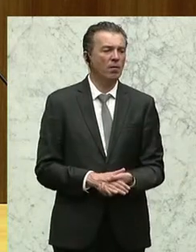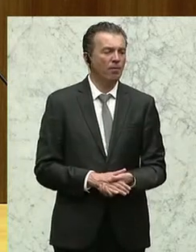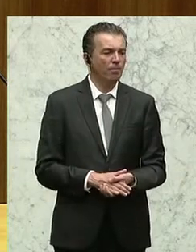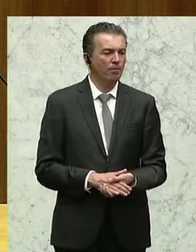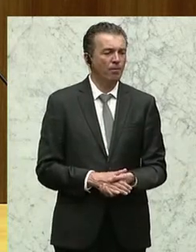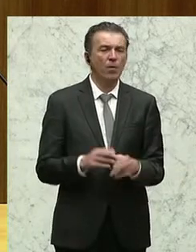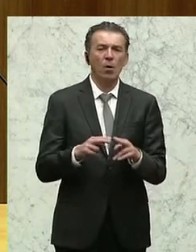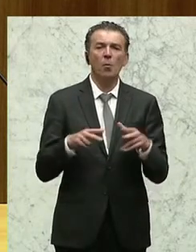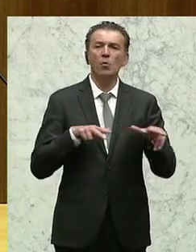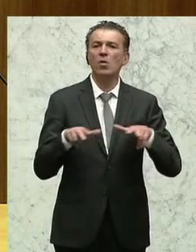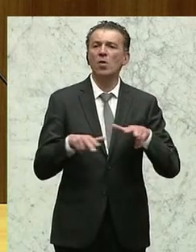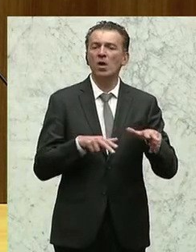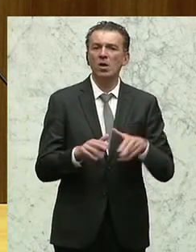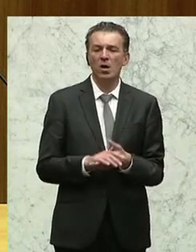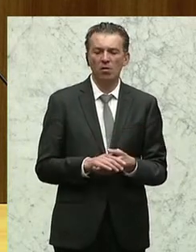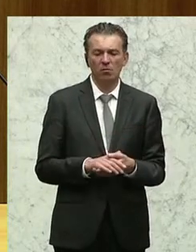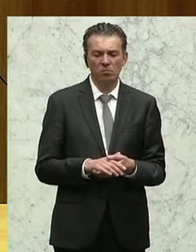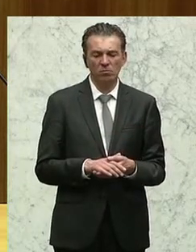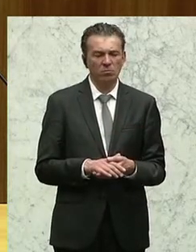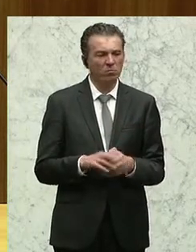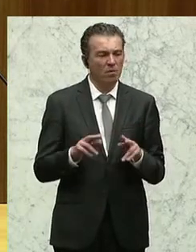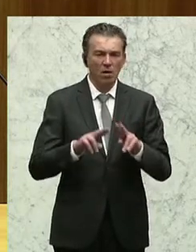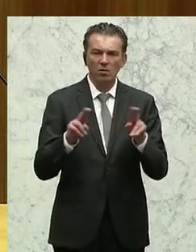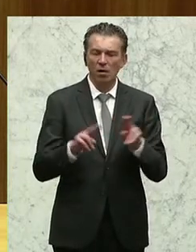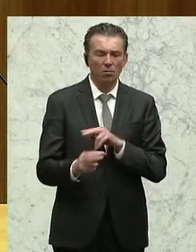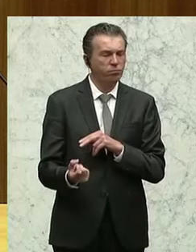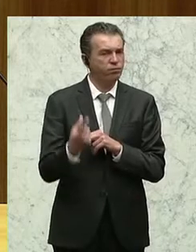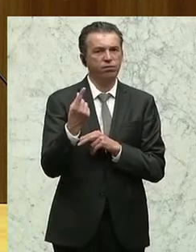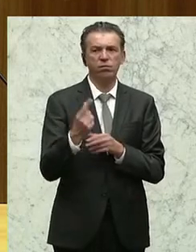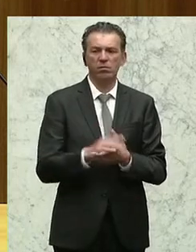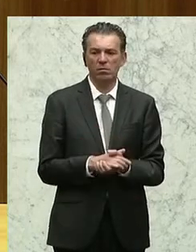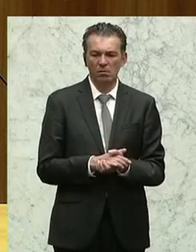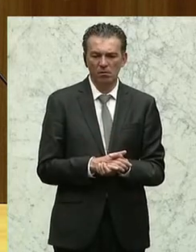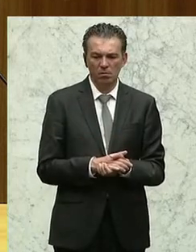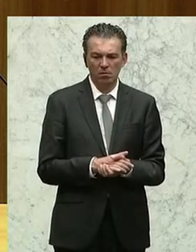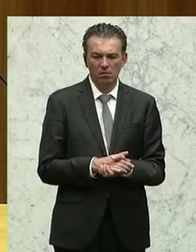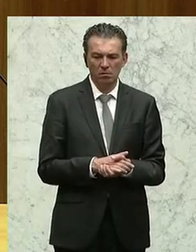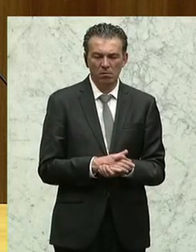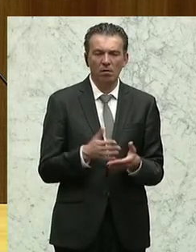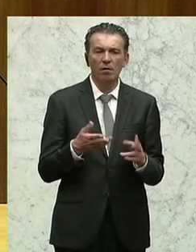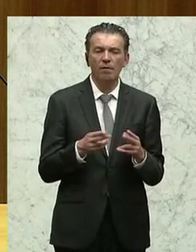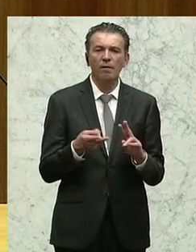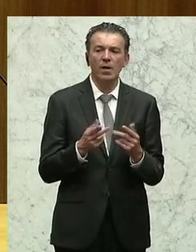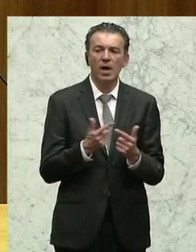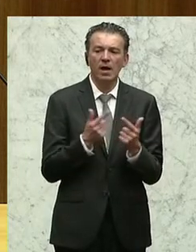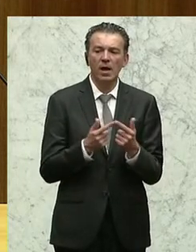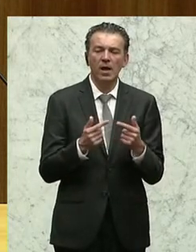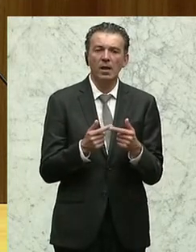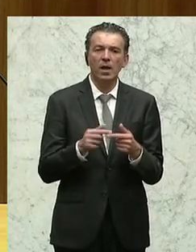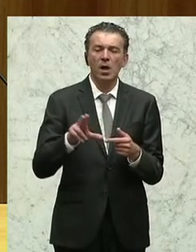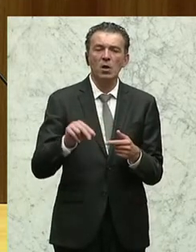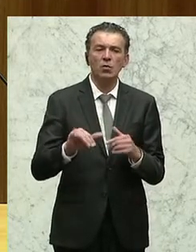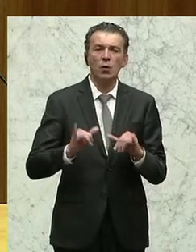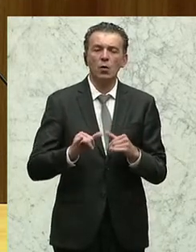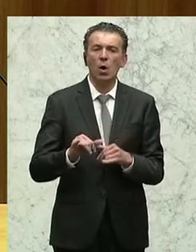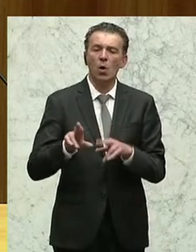die Bundesregierung, was wirklich weltweit einzigartig ist, dahingehend interpretiert, dass das Recht der